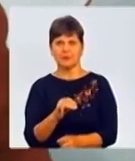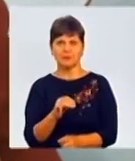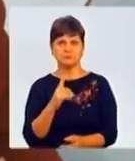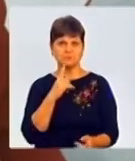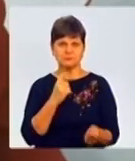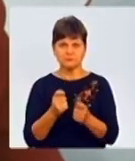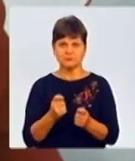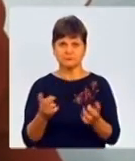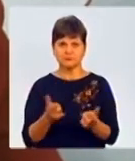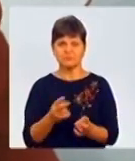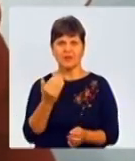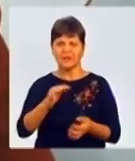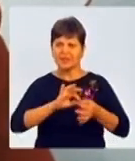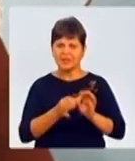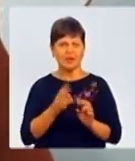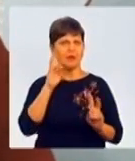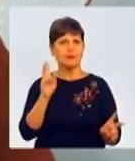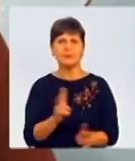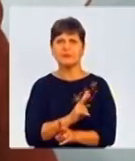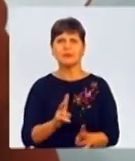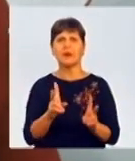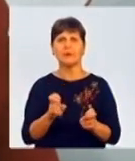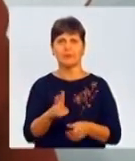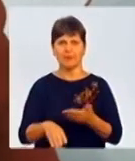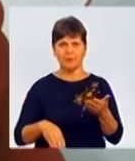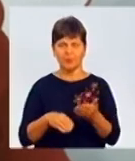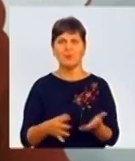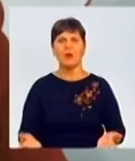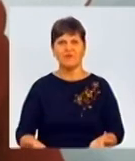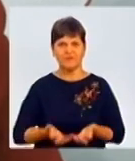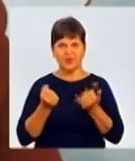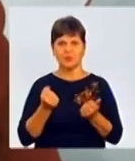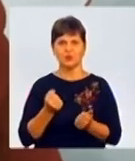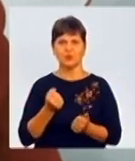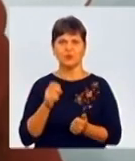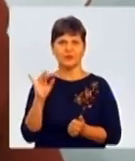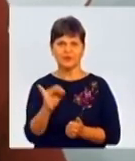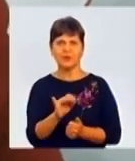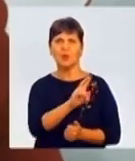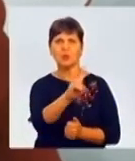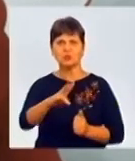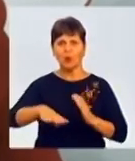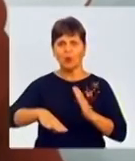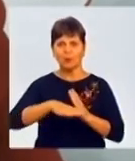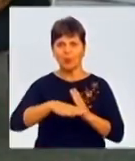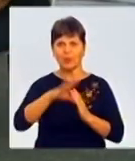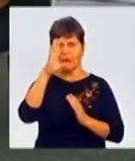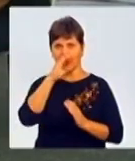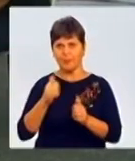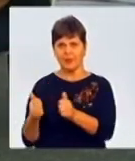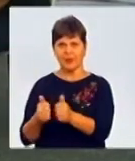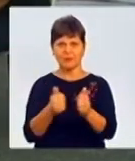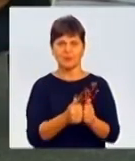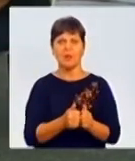можливо, не знаєте, як це відбувається, рятуйте і звіть на допомогу тих, хто поруч. Звичайно, як от у випадку